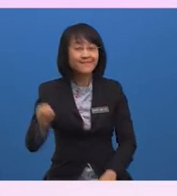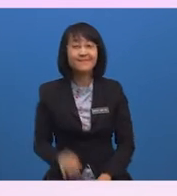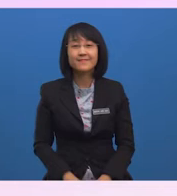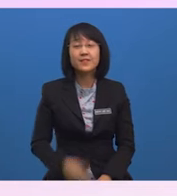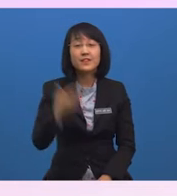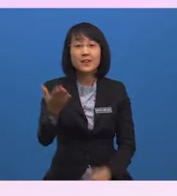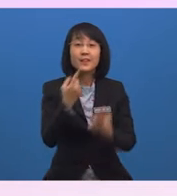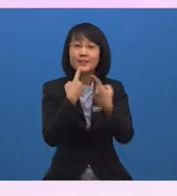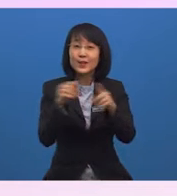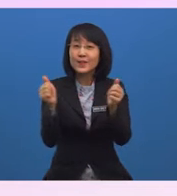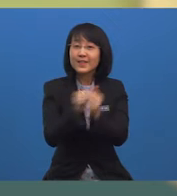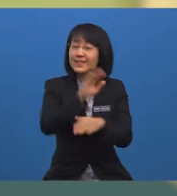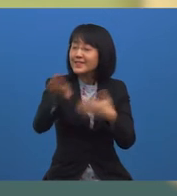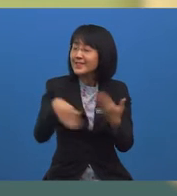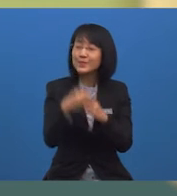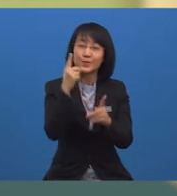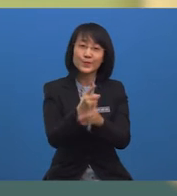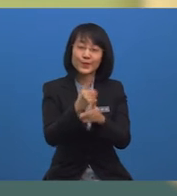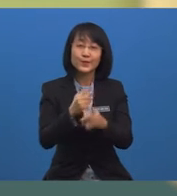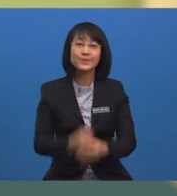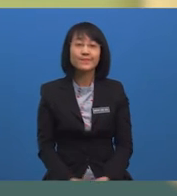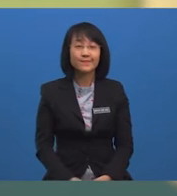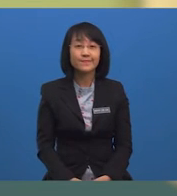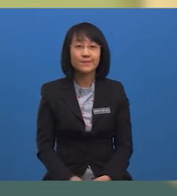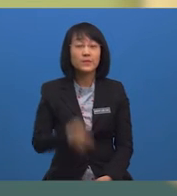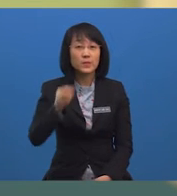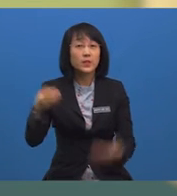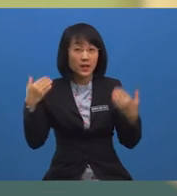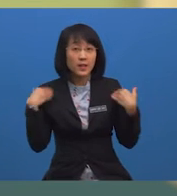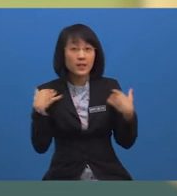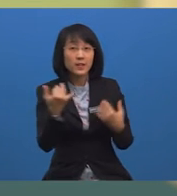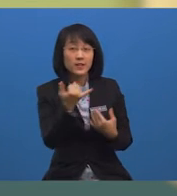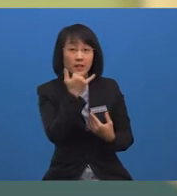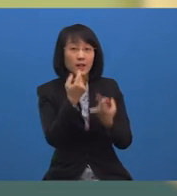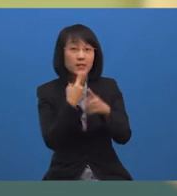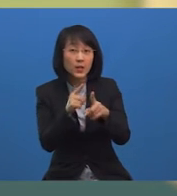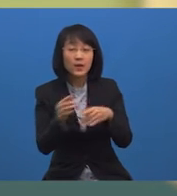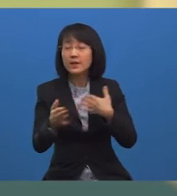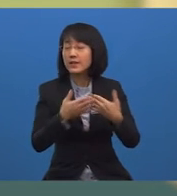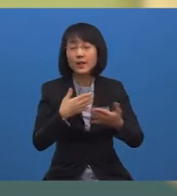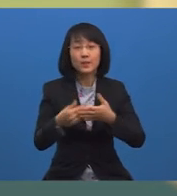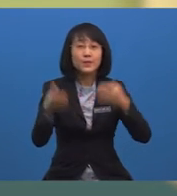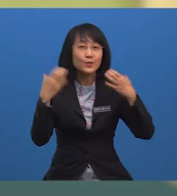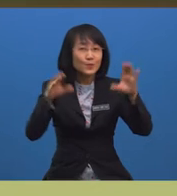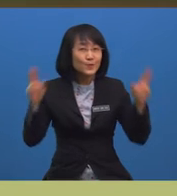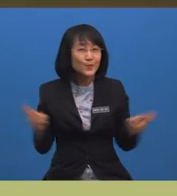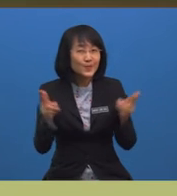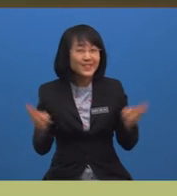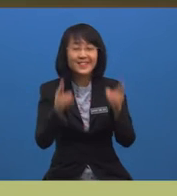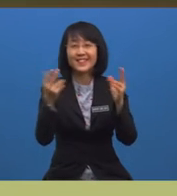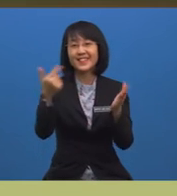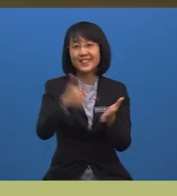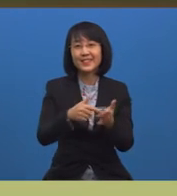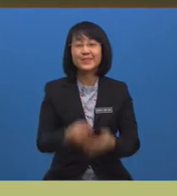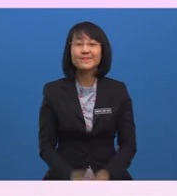dengan semua betul. Murid-murid yang tidak dapat menjawab dengan betul, cuba usaha lagi. Sebelum cikgu